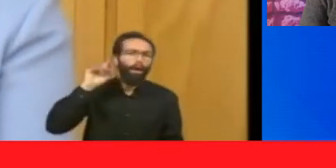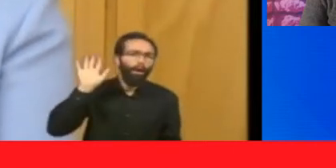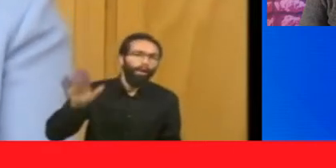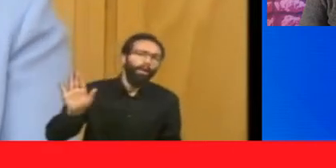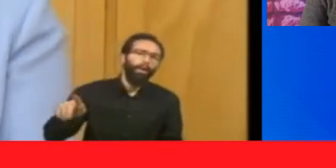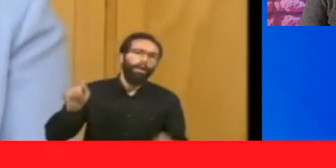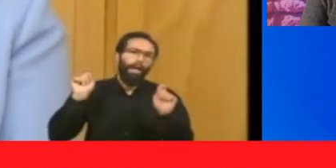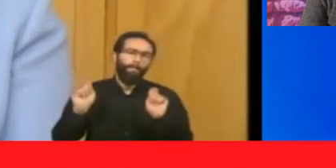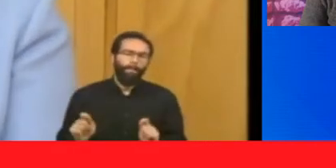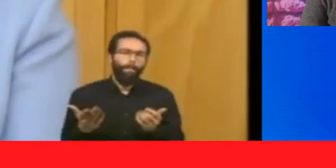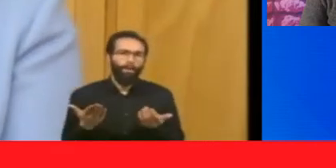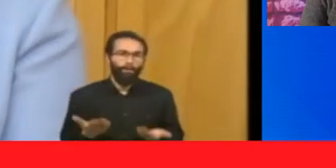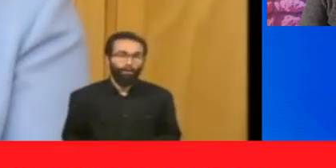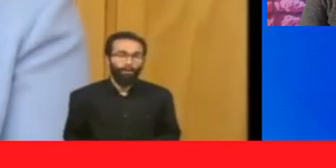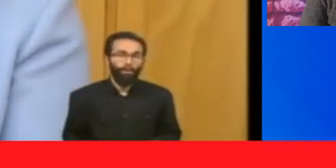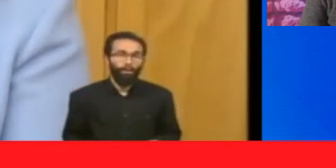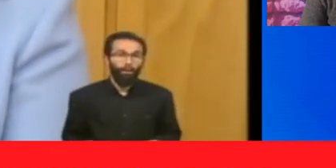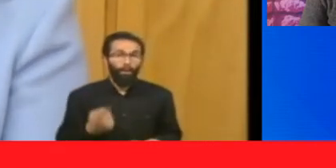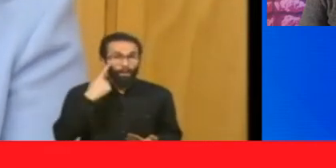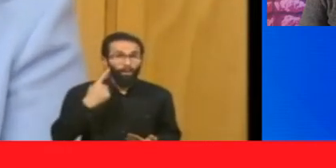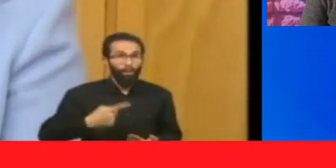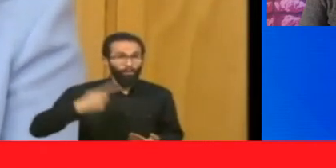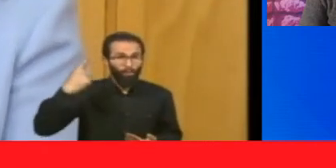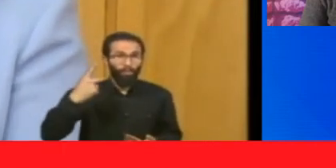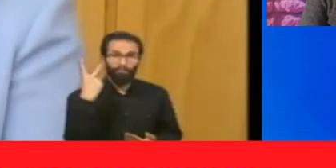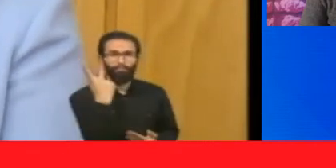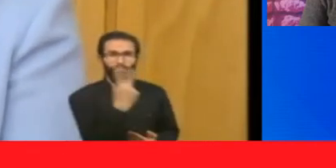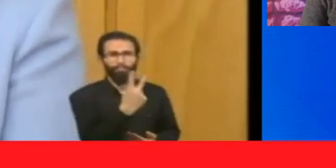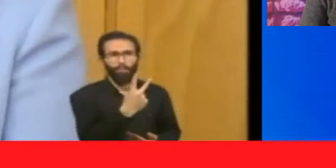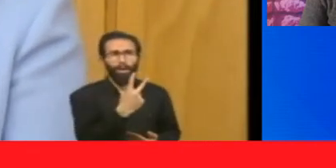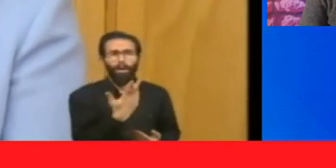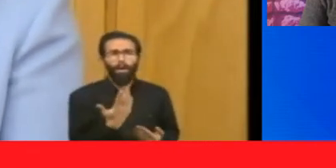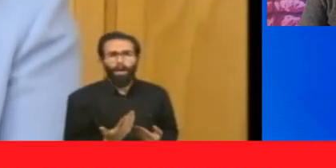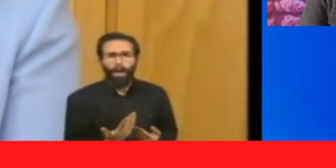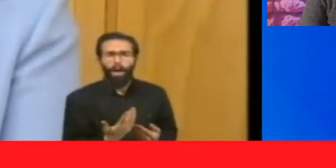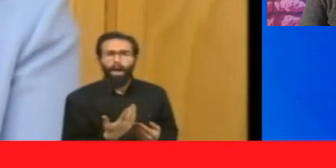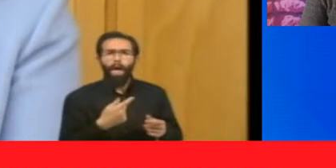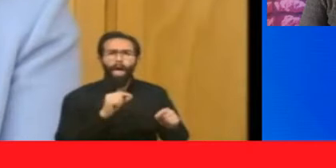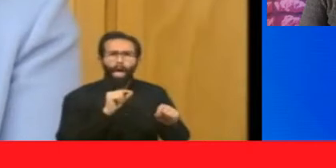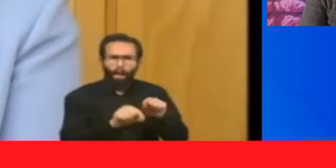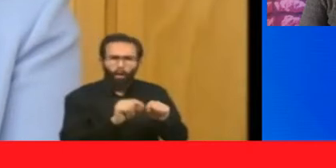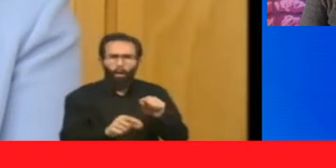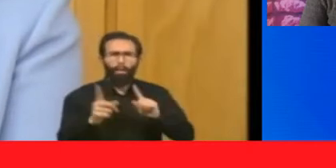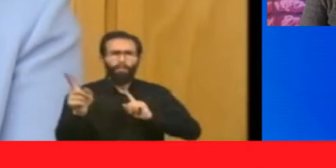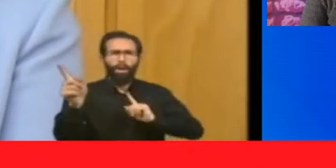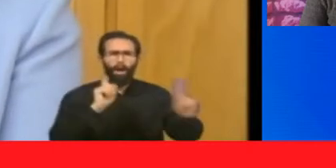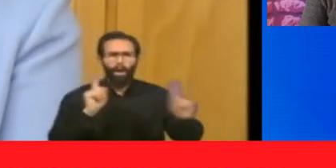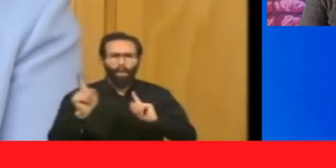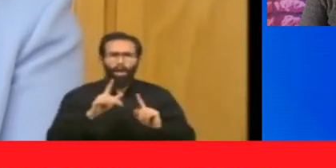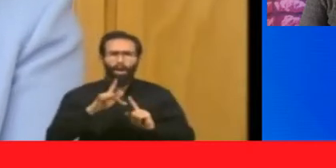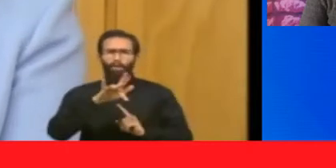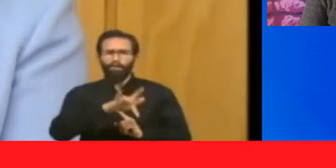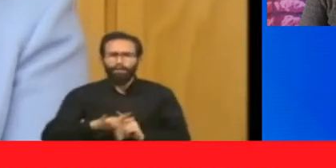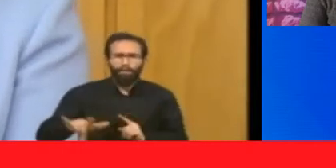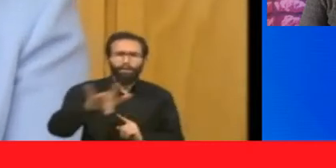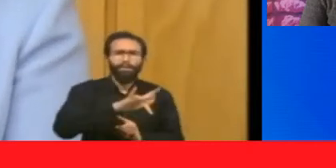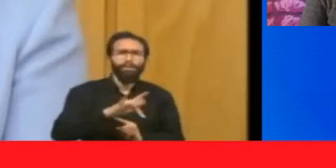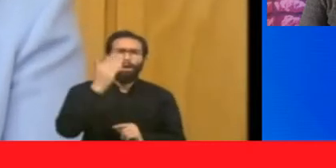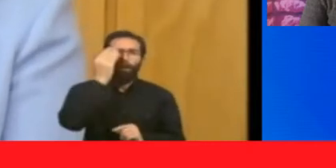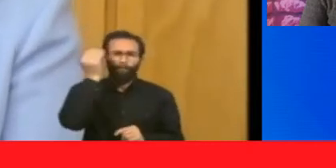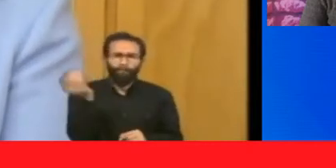Bakın, bu iktidarın ekonomiden adalete, işsizlikten yoksulluğa varıncaya